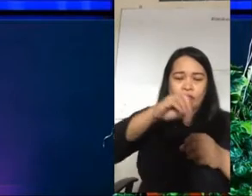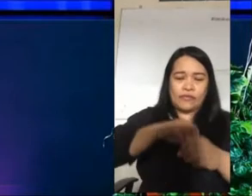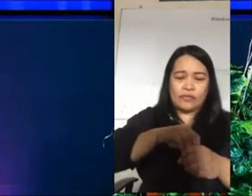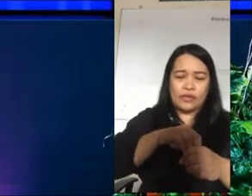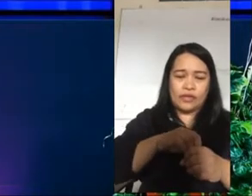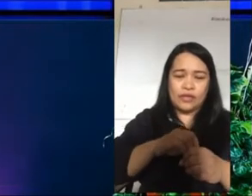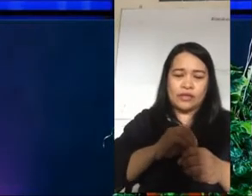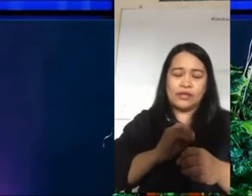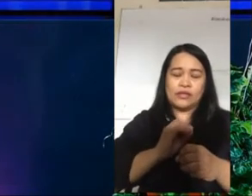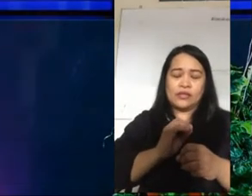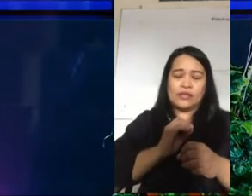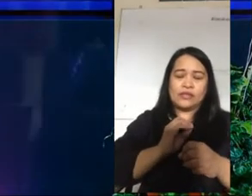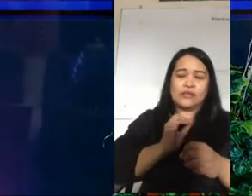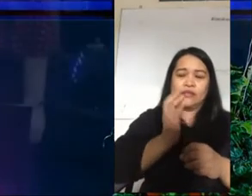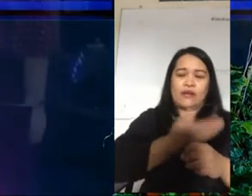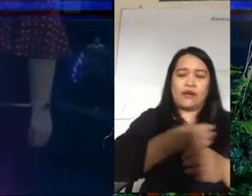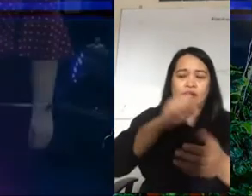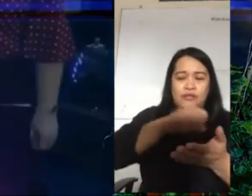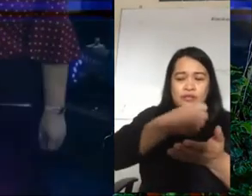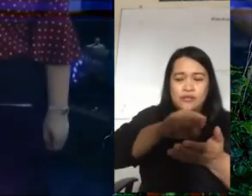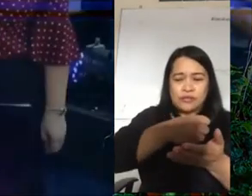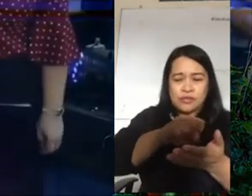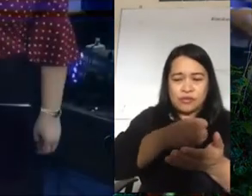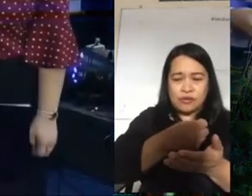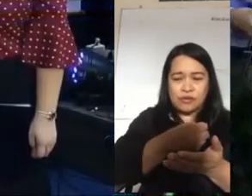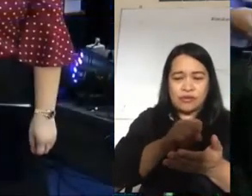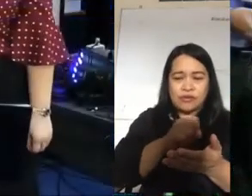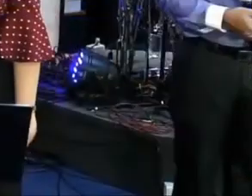mga awit ng pagsamba sa Kanya.